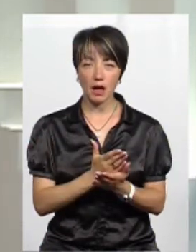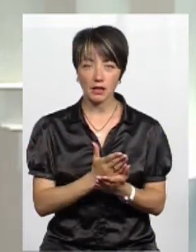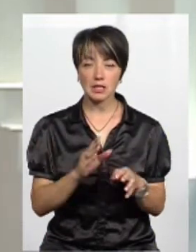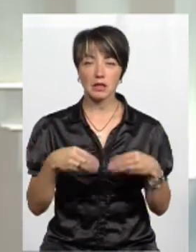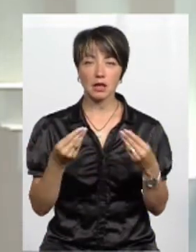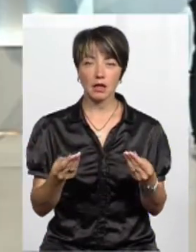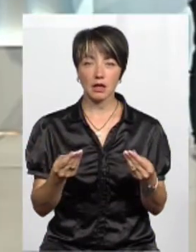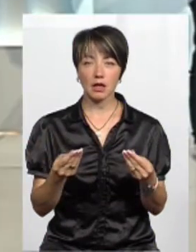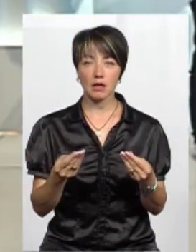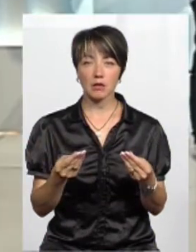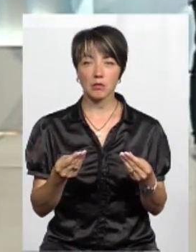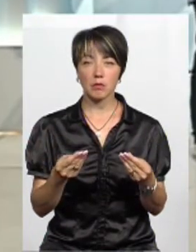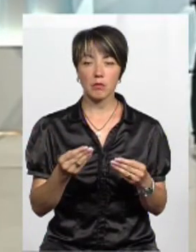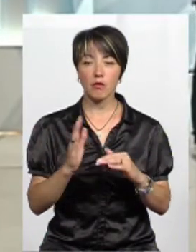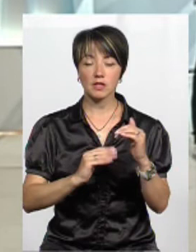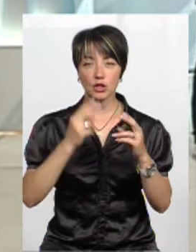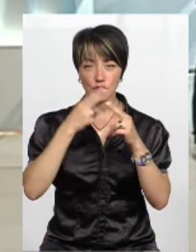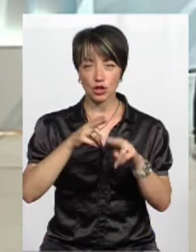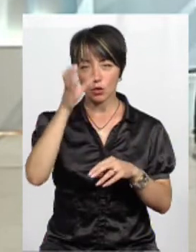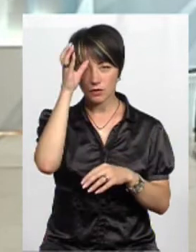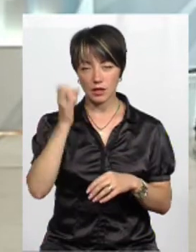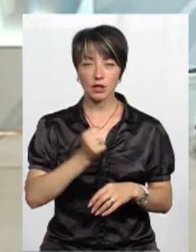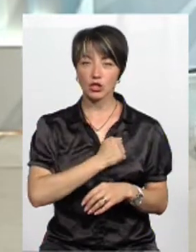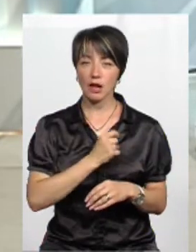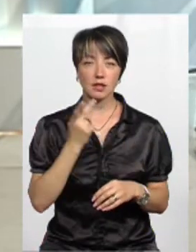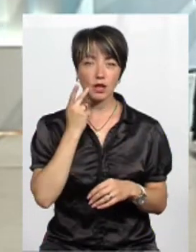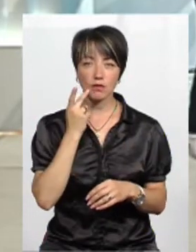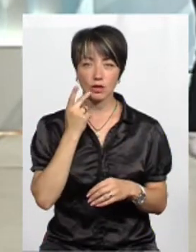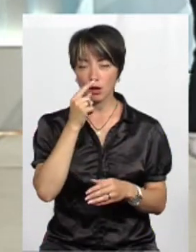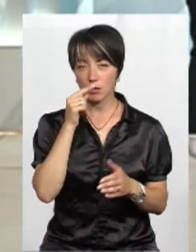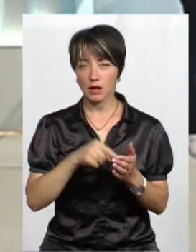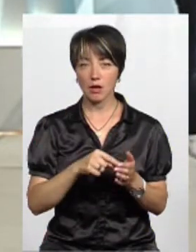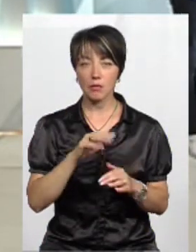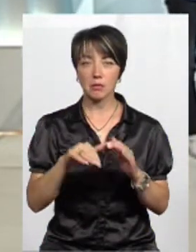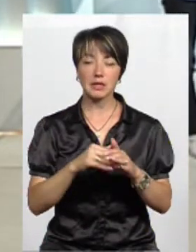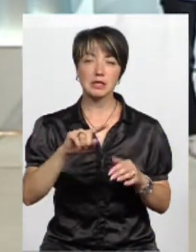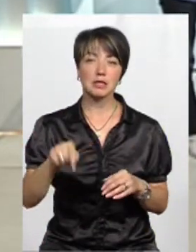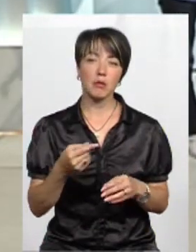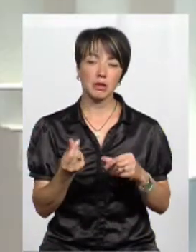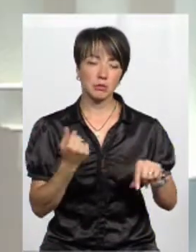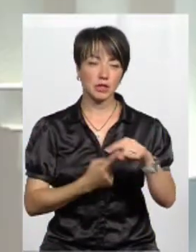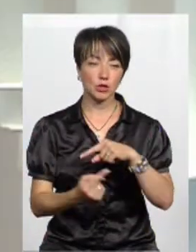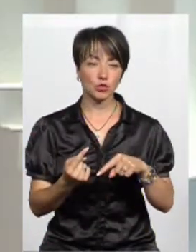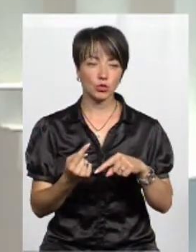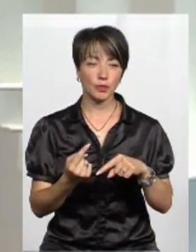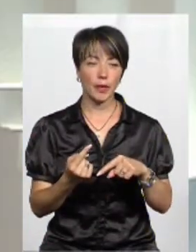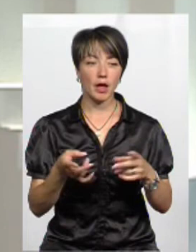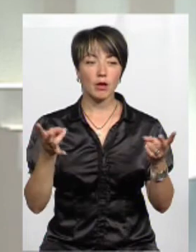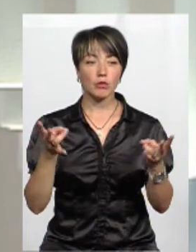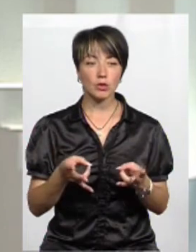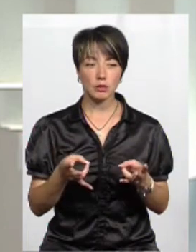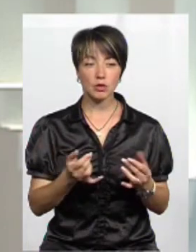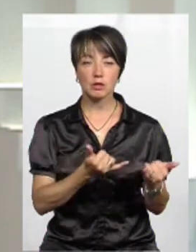яку надає та сама професійно-технічна освіта, на жаль, не завжди підходить під запит того ж самого бізнесу. Крім того,